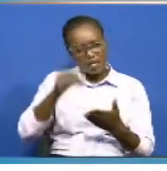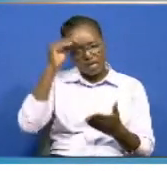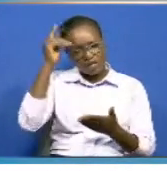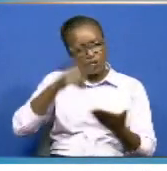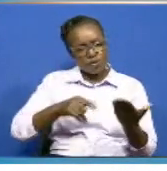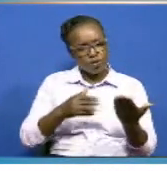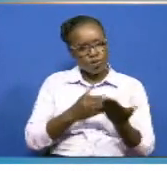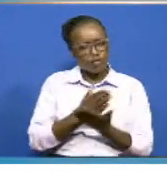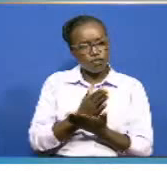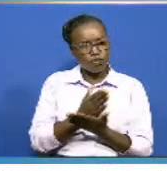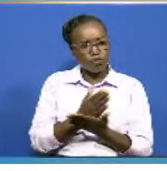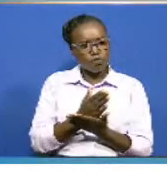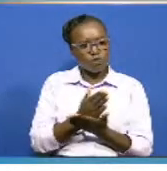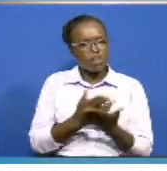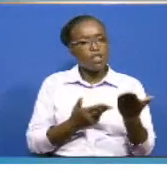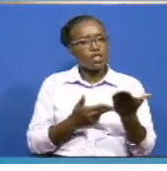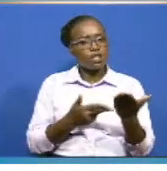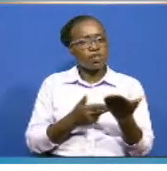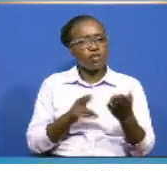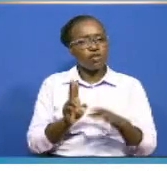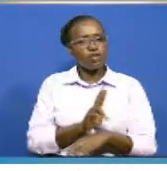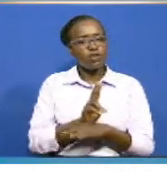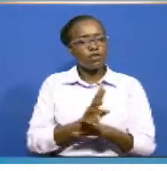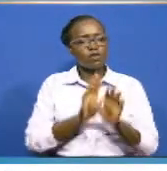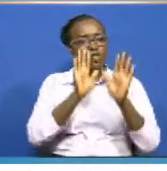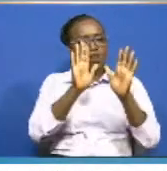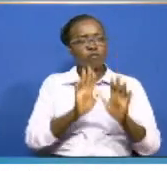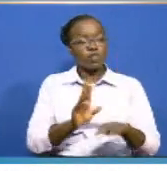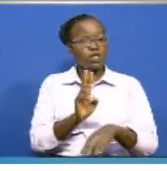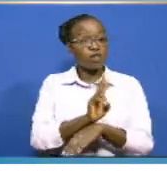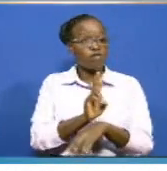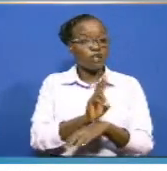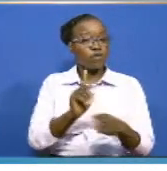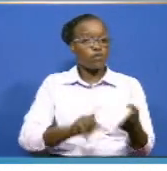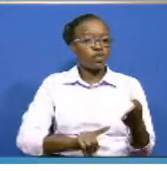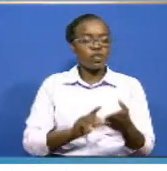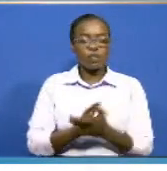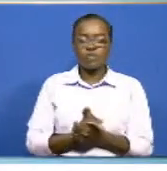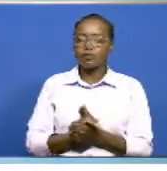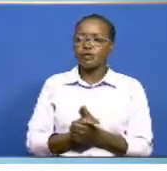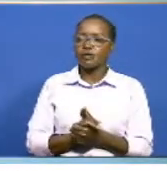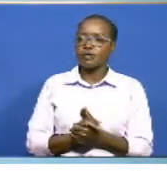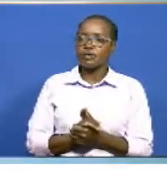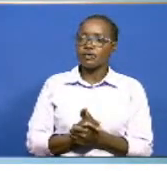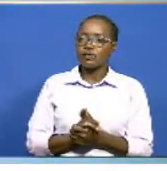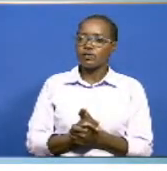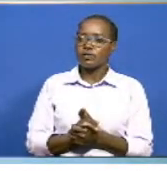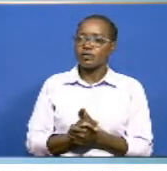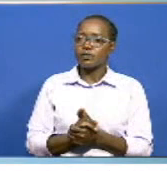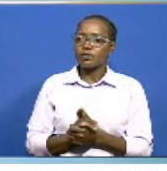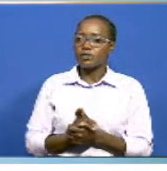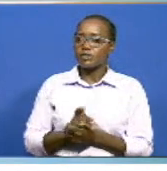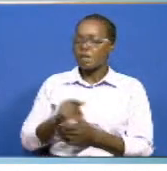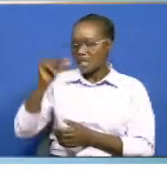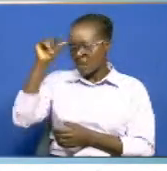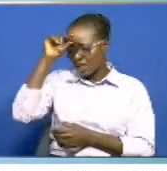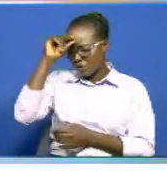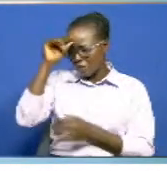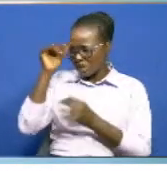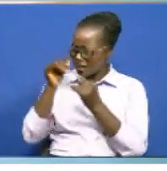gani kuhusiana na masuala ya teknolojia, umuhimu wake haswa? Mimi naonelea ya kwamba serikali imejaribu